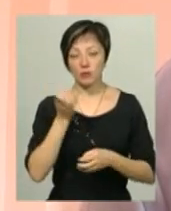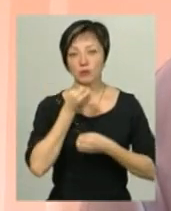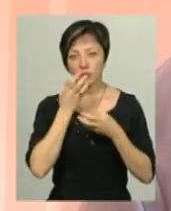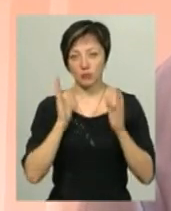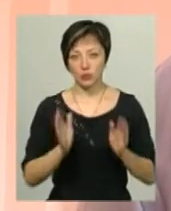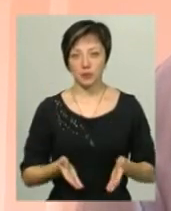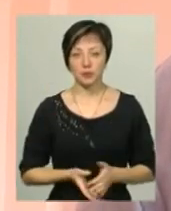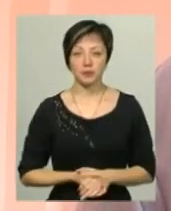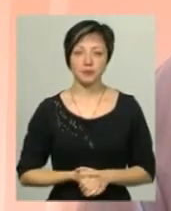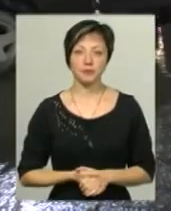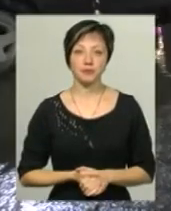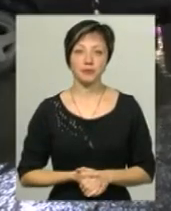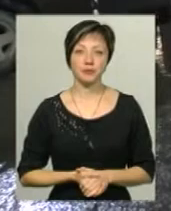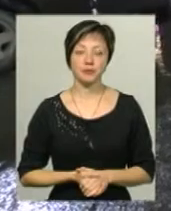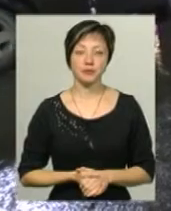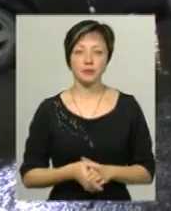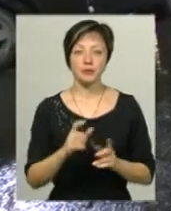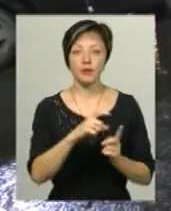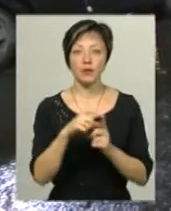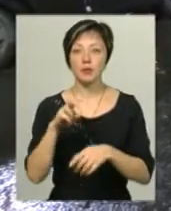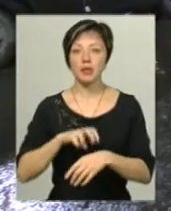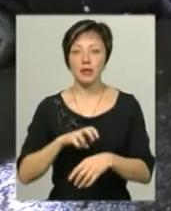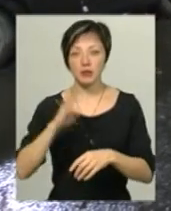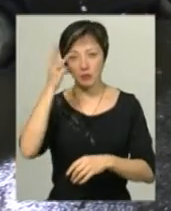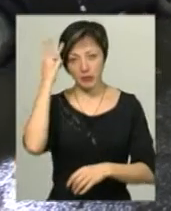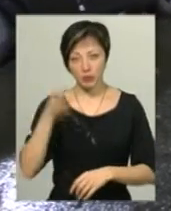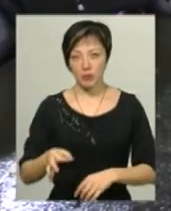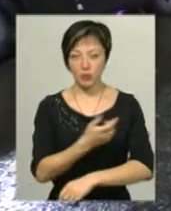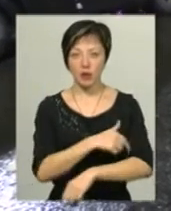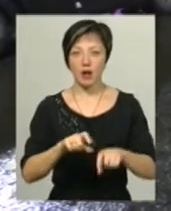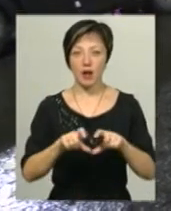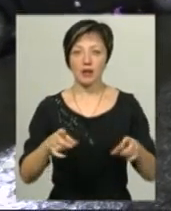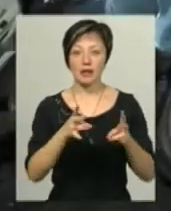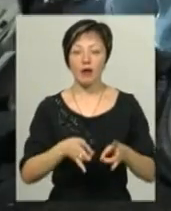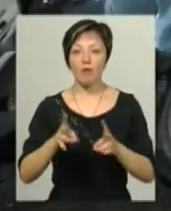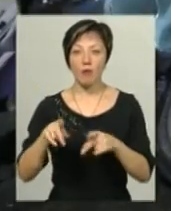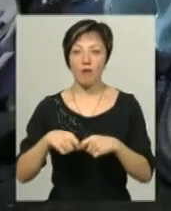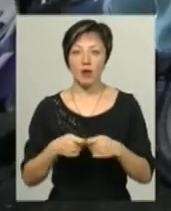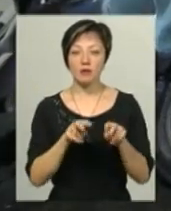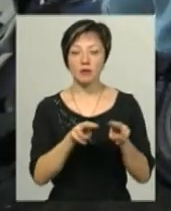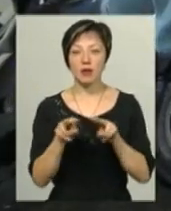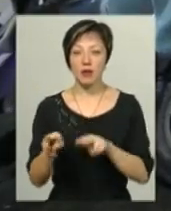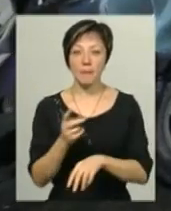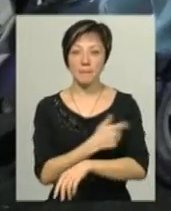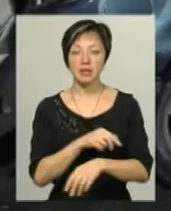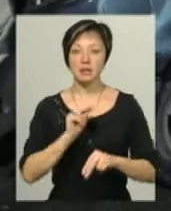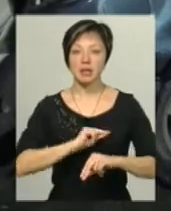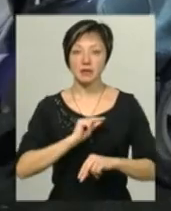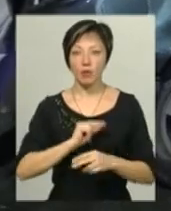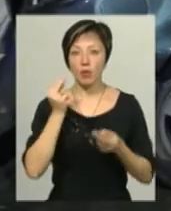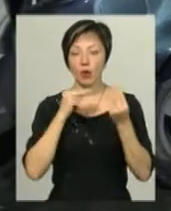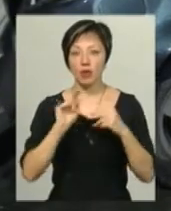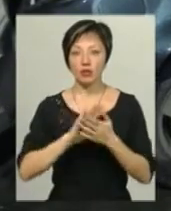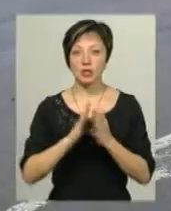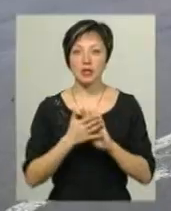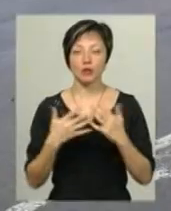принципі, сприятливий, благоприємний. За словами лікарів Хмельницької обласної лікарні, травмовані перебуватимуть під наглядом медичних працівників до покращення